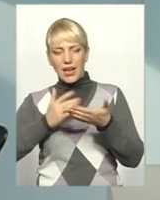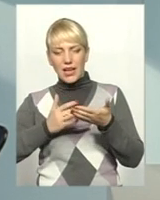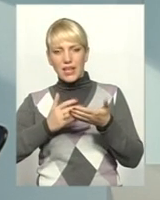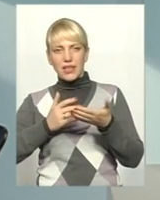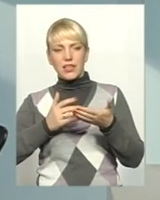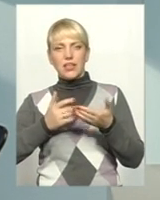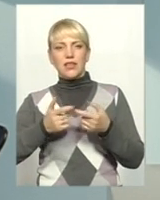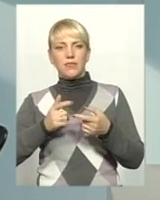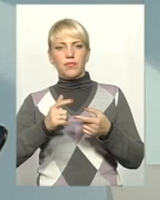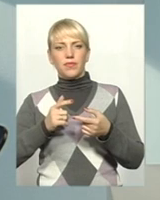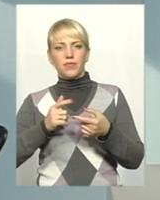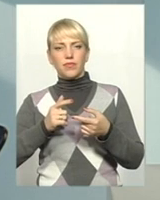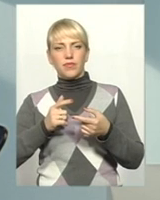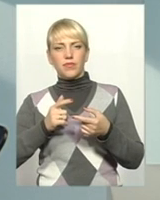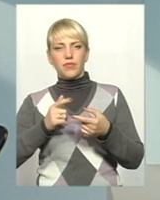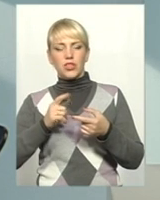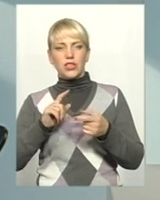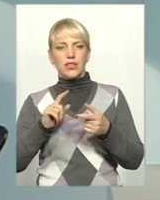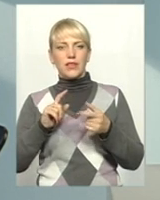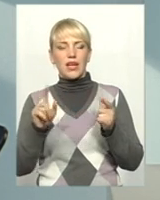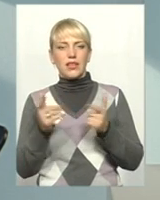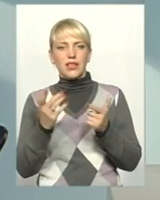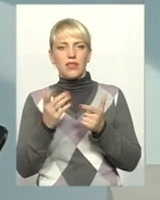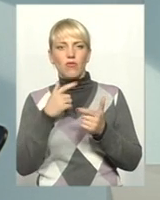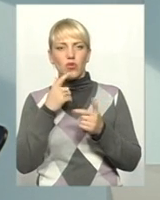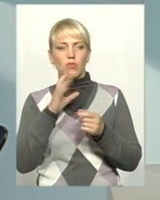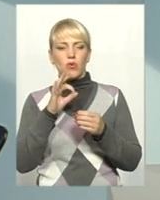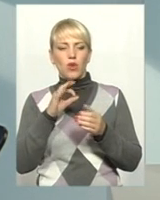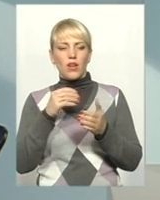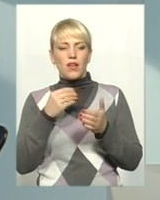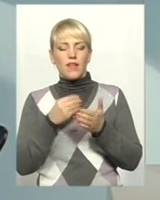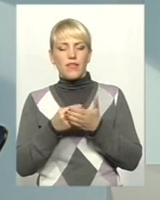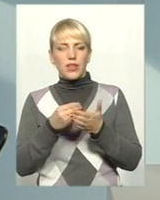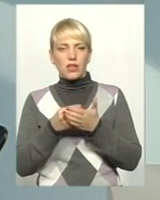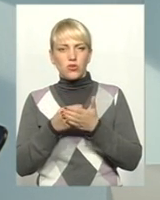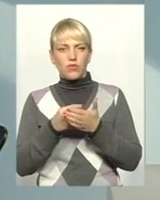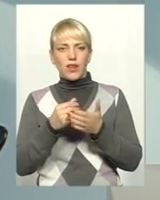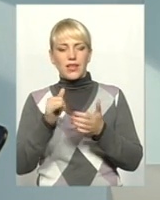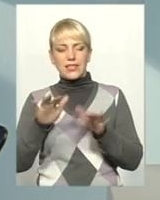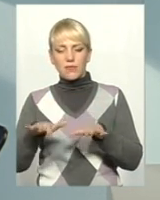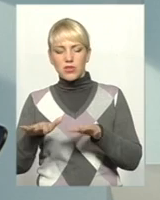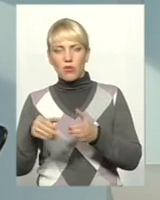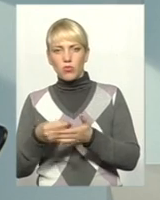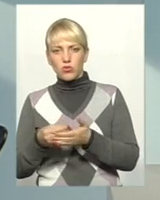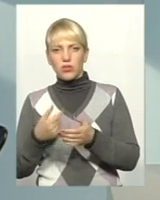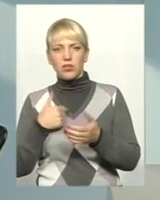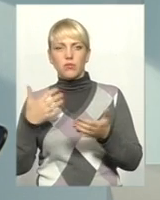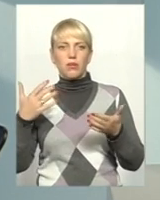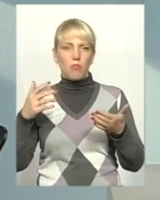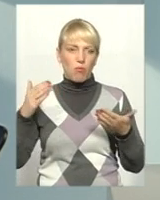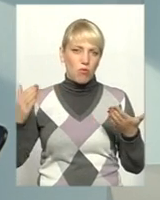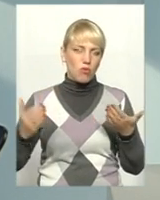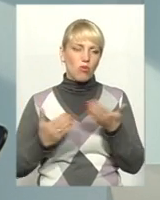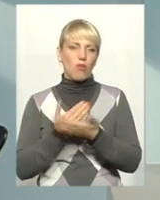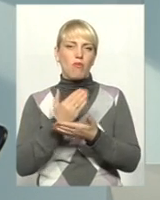фінансування, ми фактично по-новому вже робили проєктну документацію. І зараз вона знаходиться в держекспертизі.